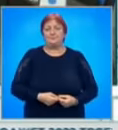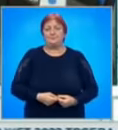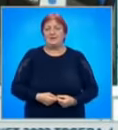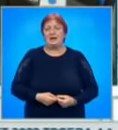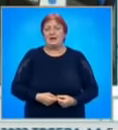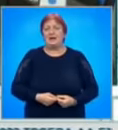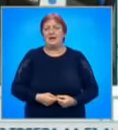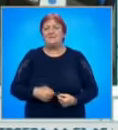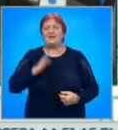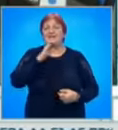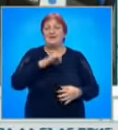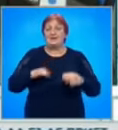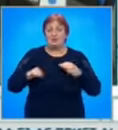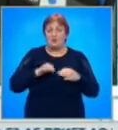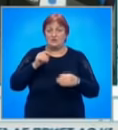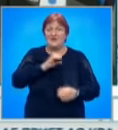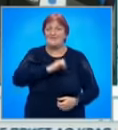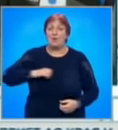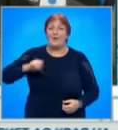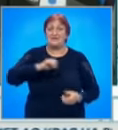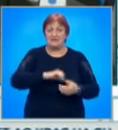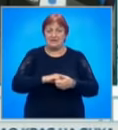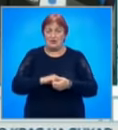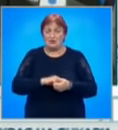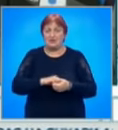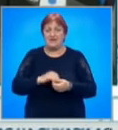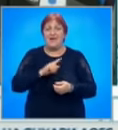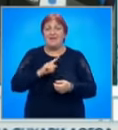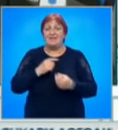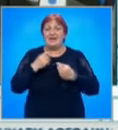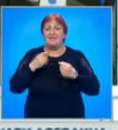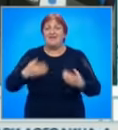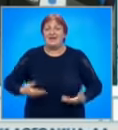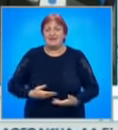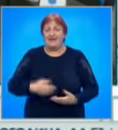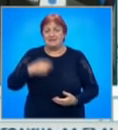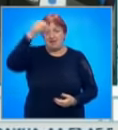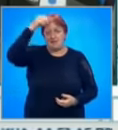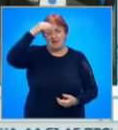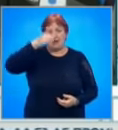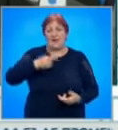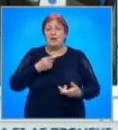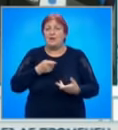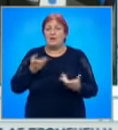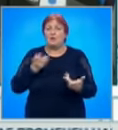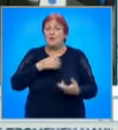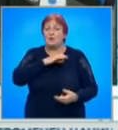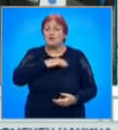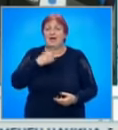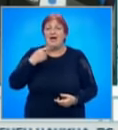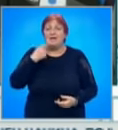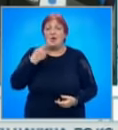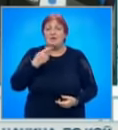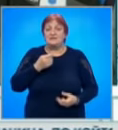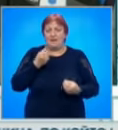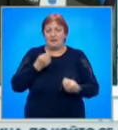на Република Северна Македония с Европейския съюз не е в интерес на България, която така и не успя да обясни